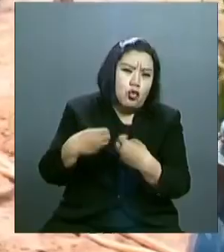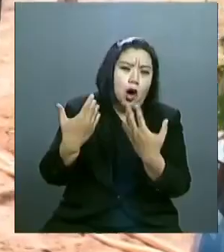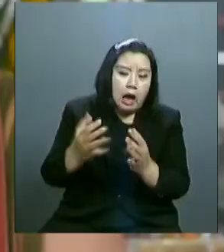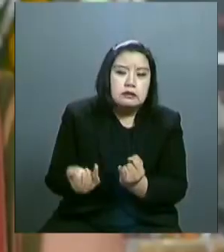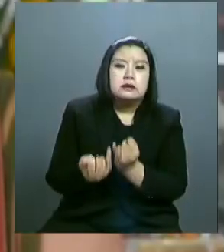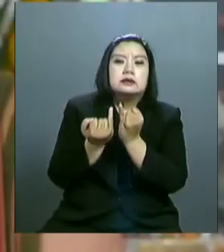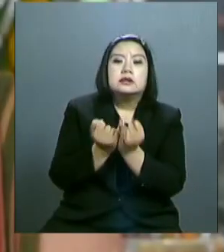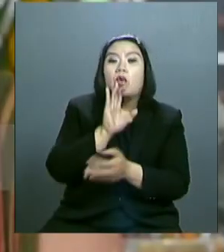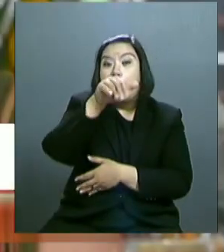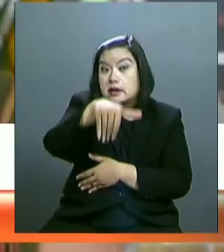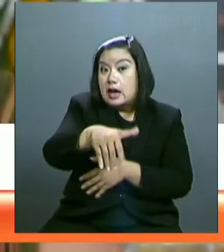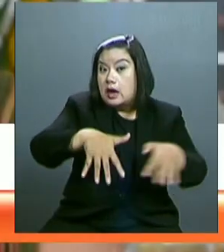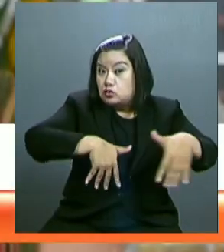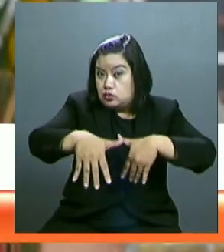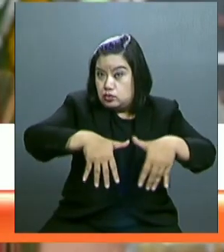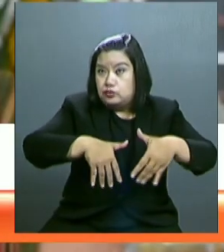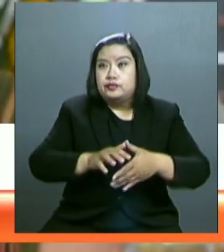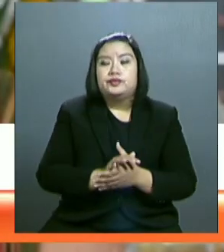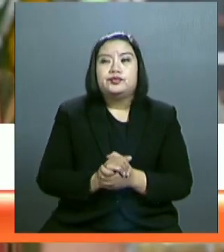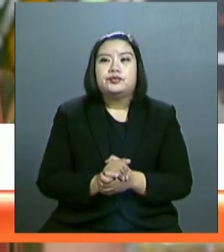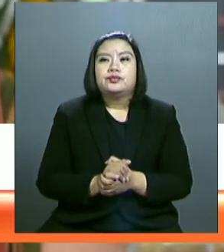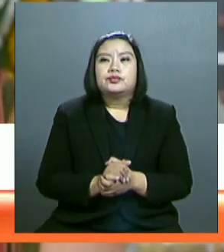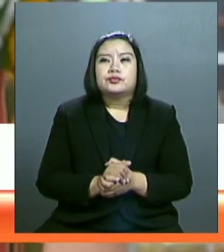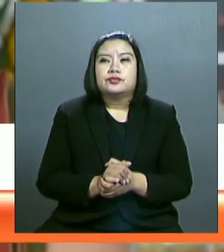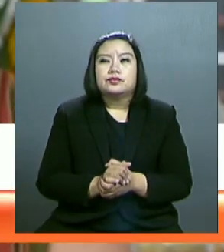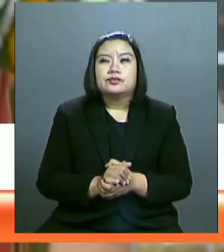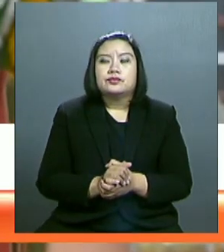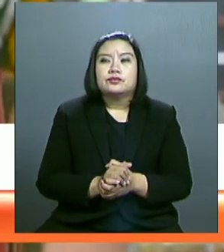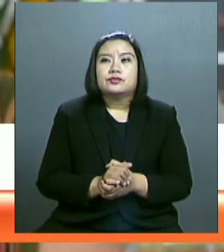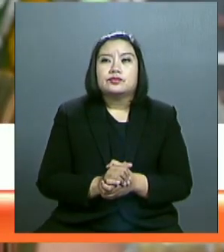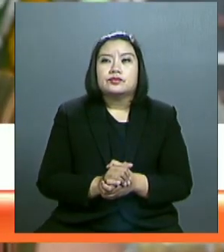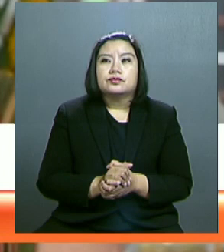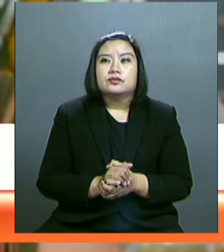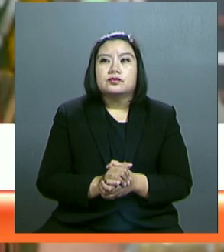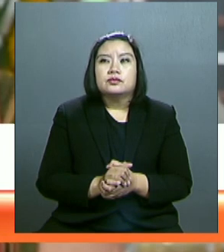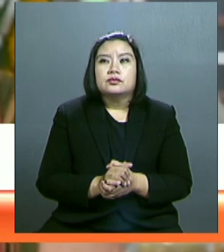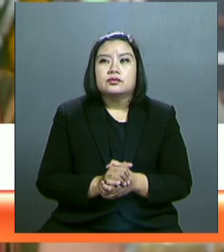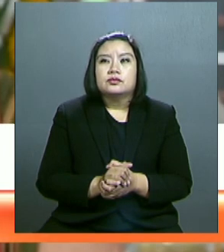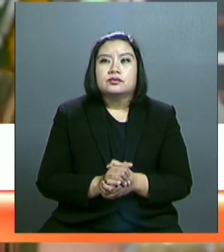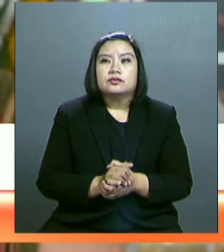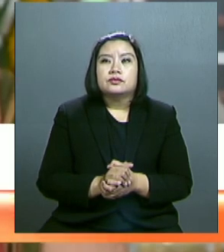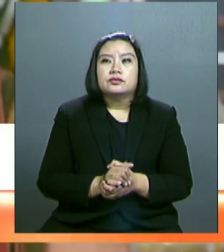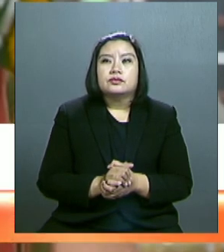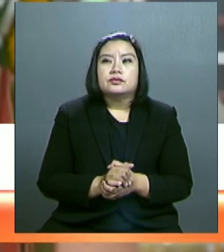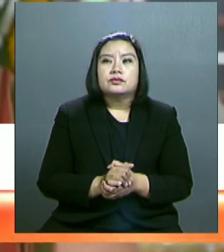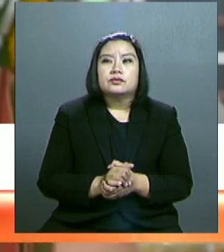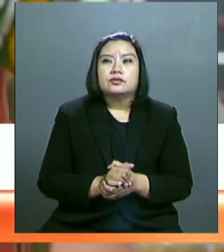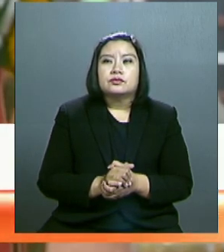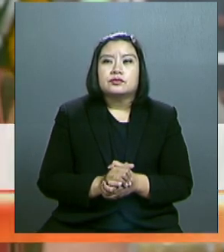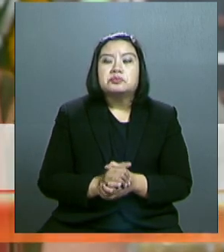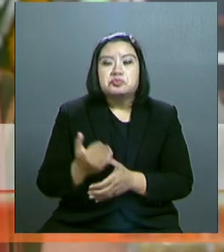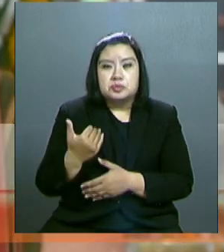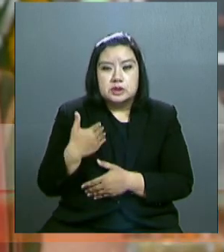น เลี้ยงสามสี่ตัวคนเดียวตอนนี้ก็ให้ลูกให้หลานหมดลูกหลานก็ไปเลี้ยงทุกคนห